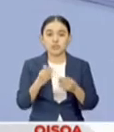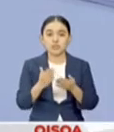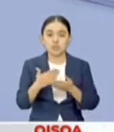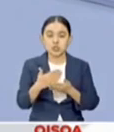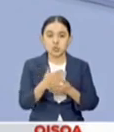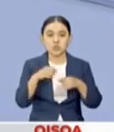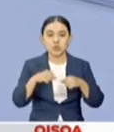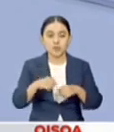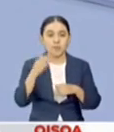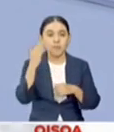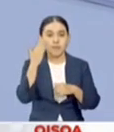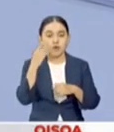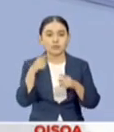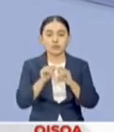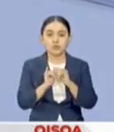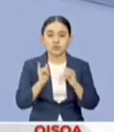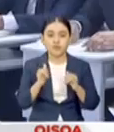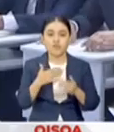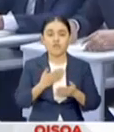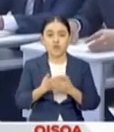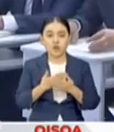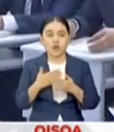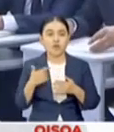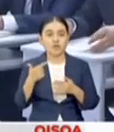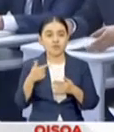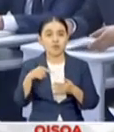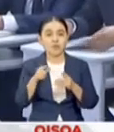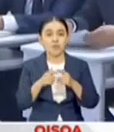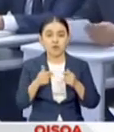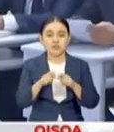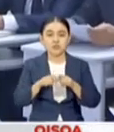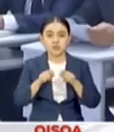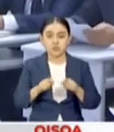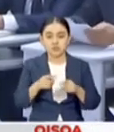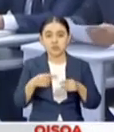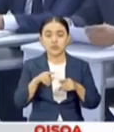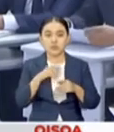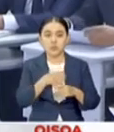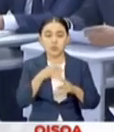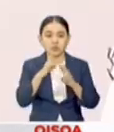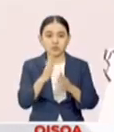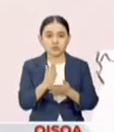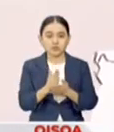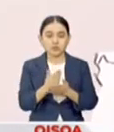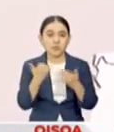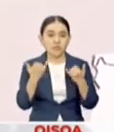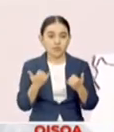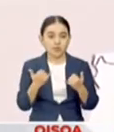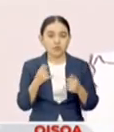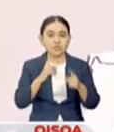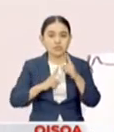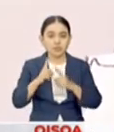va huquqiy madaniyatini yuksaltirish hamda faol fuqarolik pozitsiyasini shakllantirishda muhim ahamiyat kasb etmoqda. Bugungi